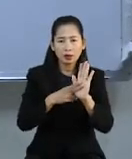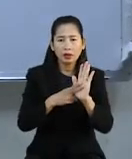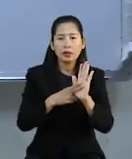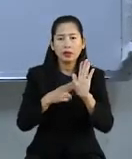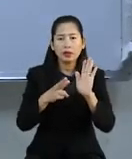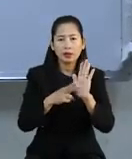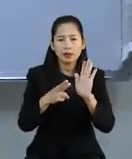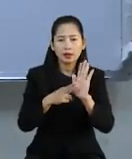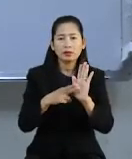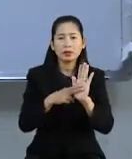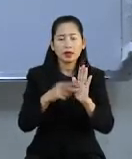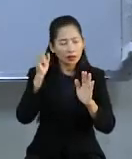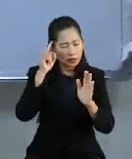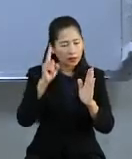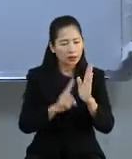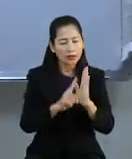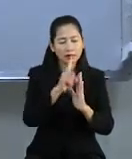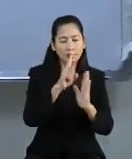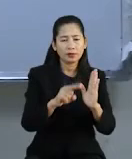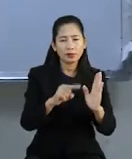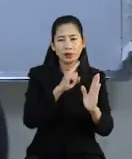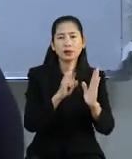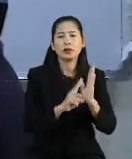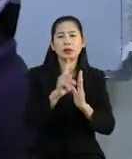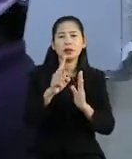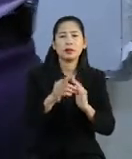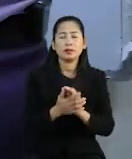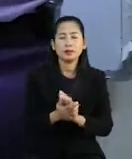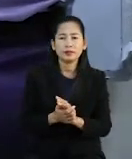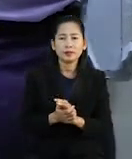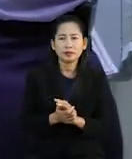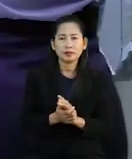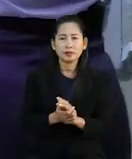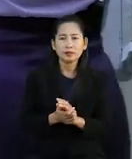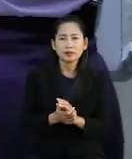lửa ca ở cả sqa tư nè con á chả